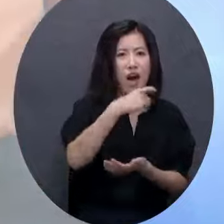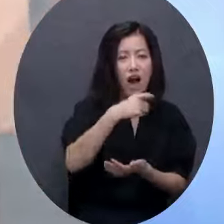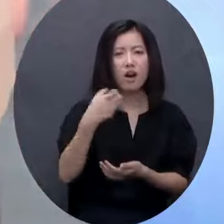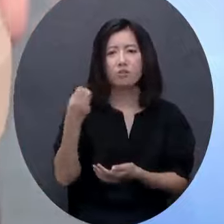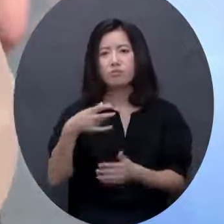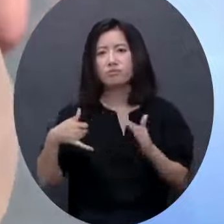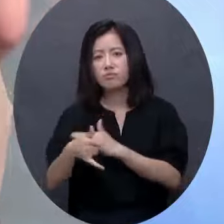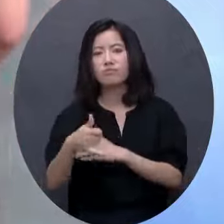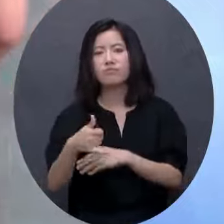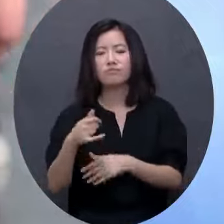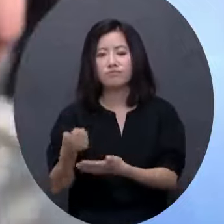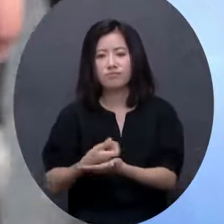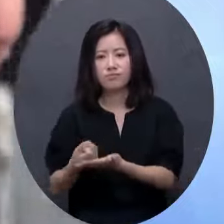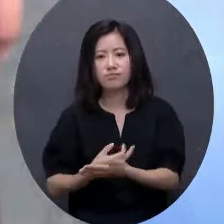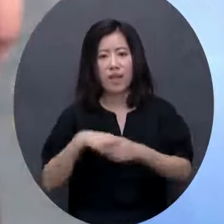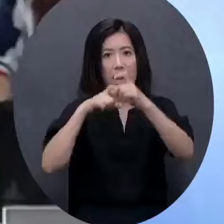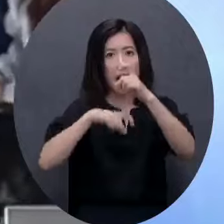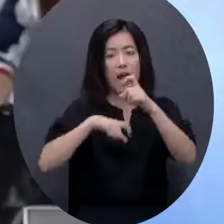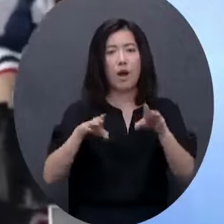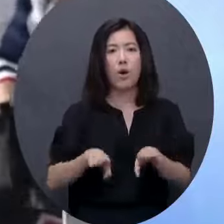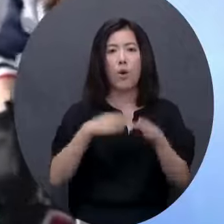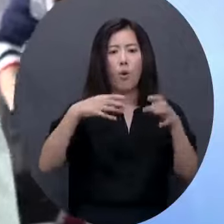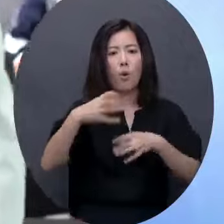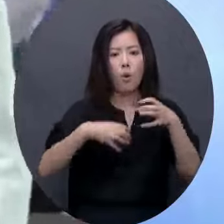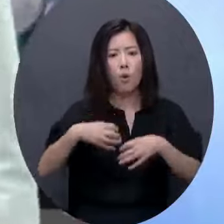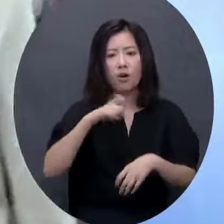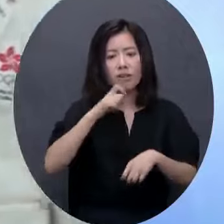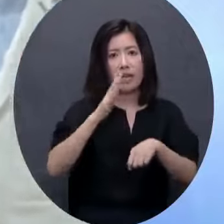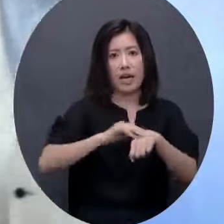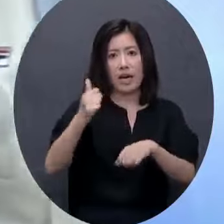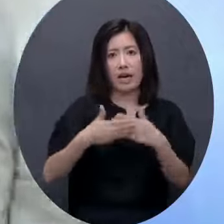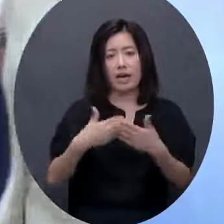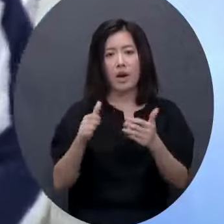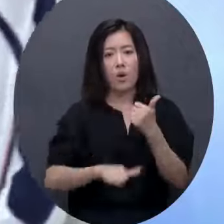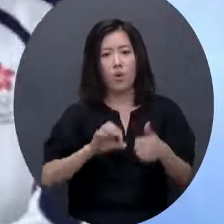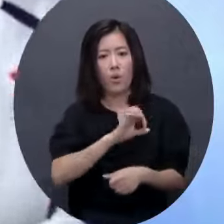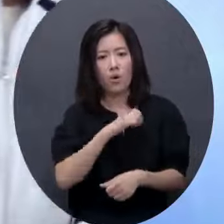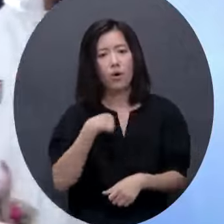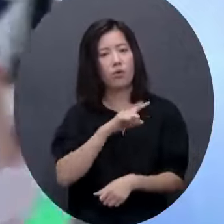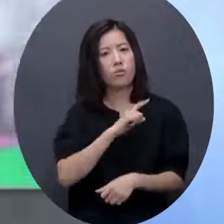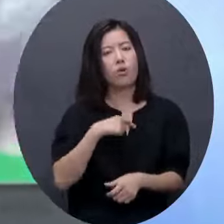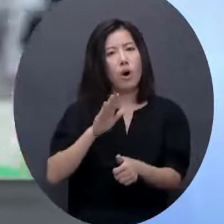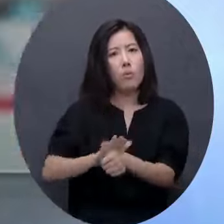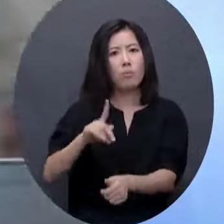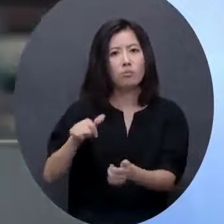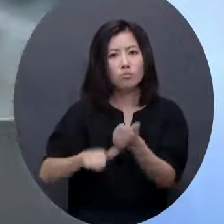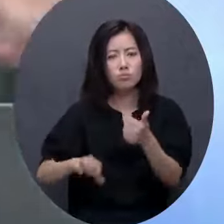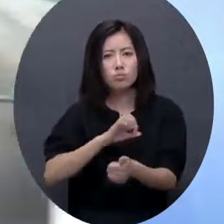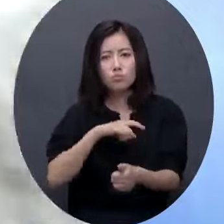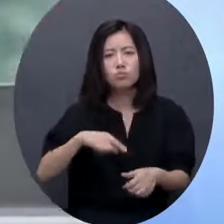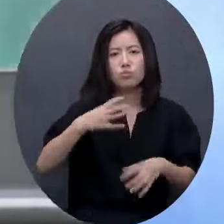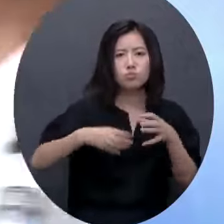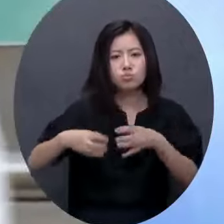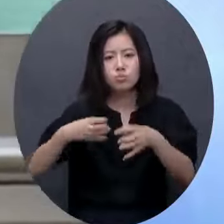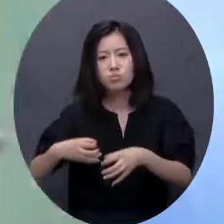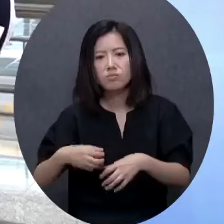檻。 九月我哋就會開始即係討論啦，即係我哋自己有個精英事務嘅委員會，咁我自己都會幫手睇住嗰個委員會咧，就去開始個討論啦。